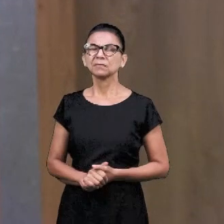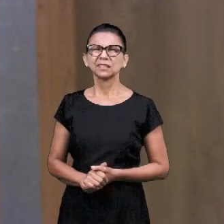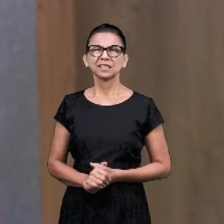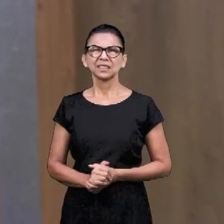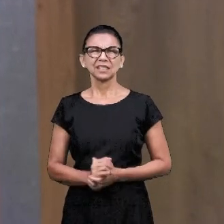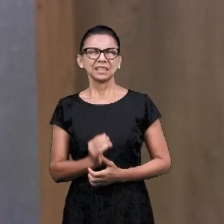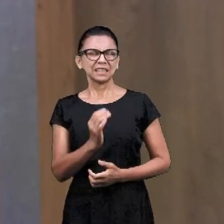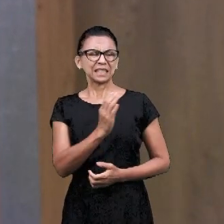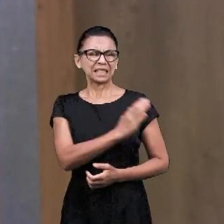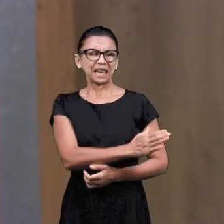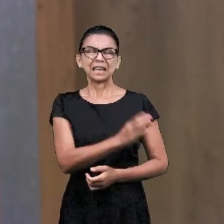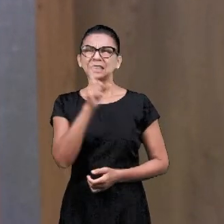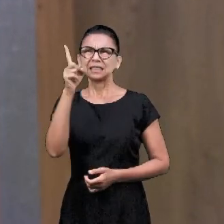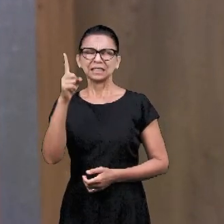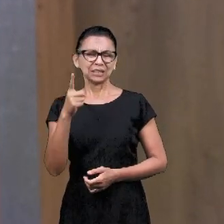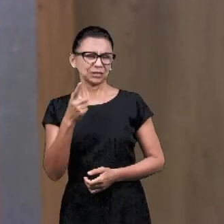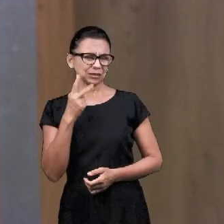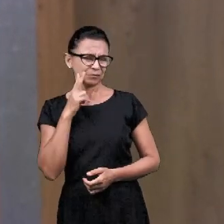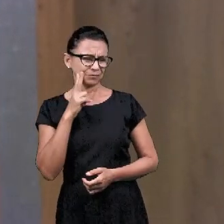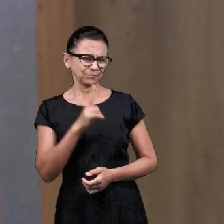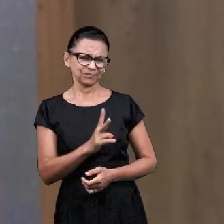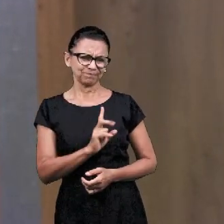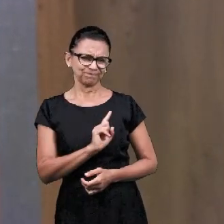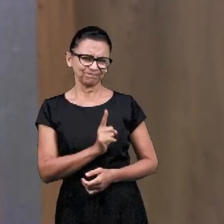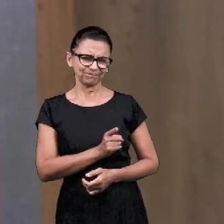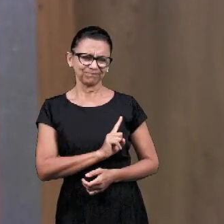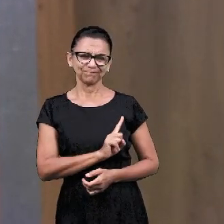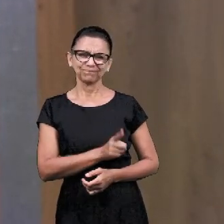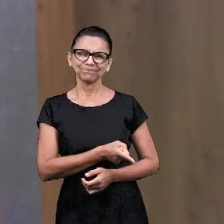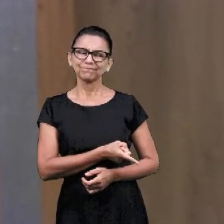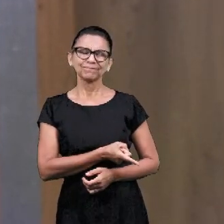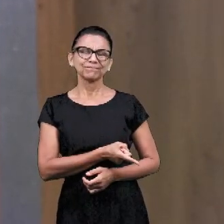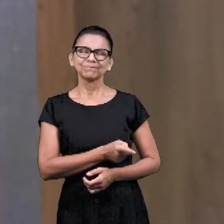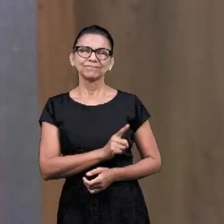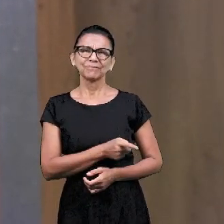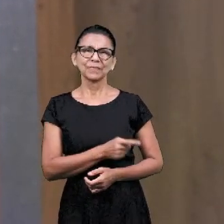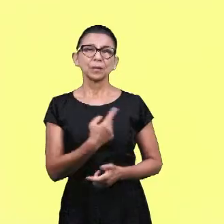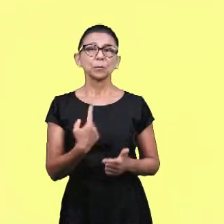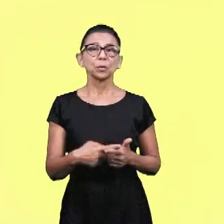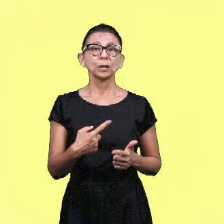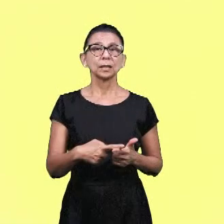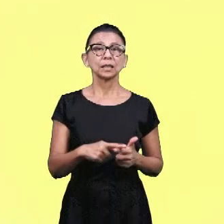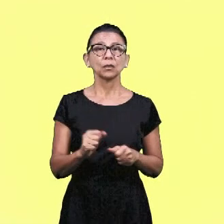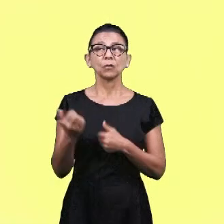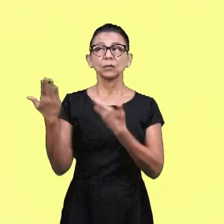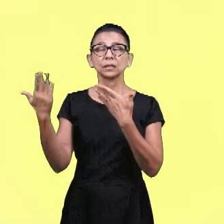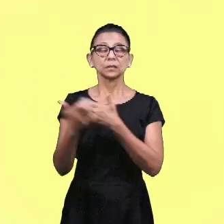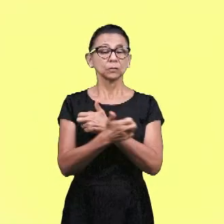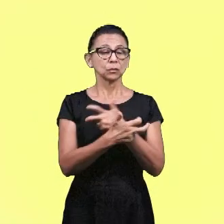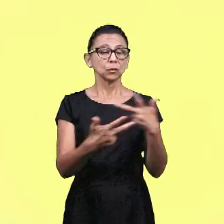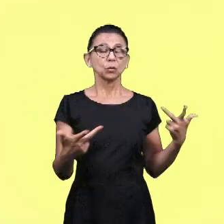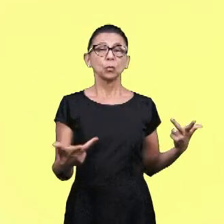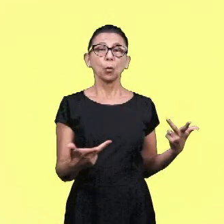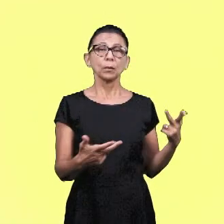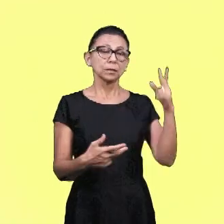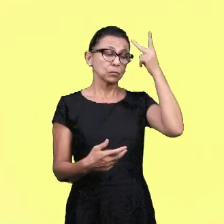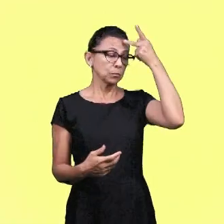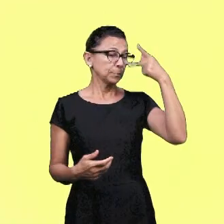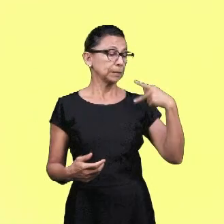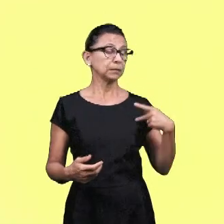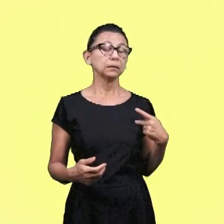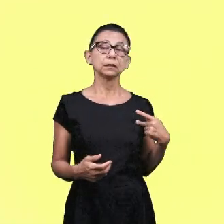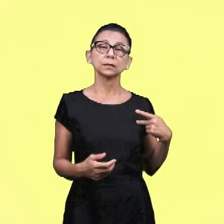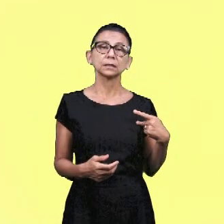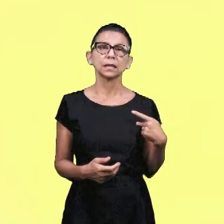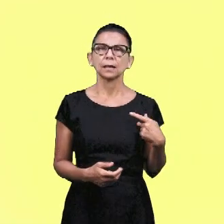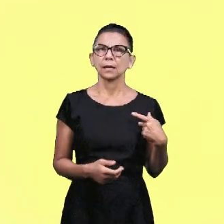n'a pas été agréable à Dieu? Pourquoi Dieu n'a pas accepté l'offrande de Caïn? Parce qu'il a offert à Dieu des choses de cette